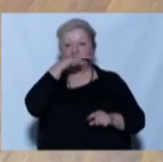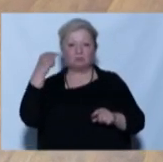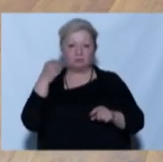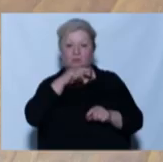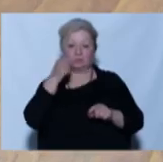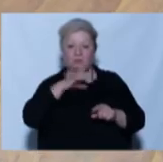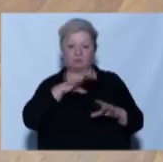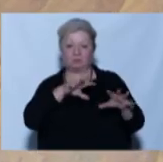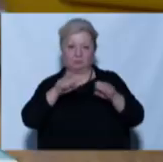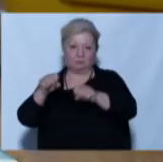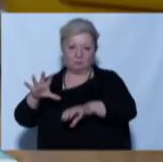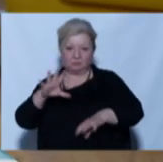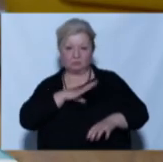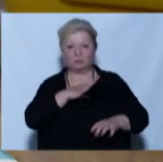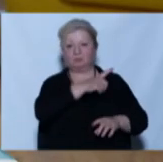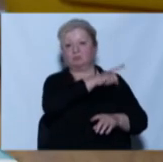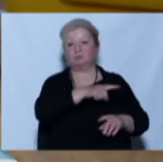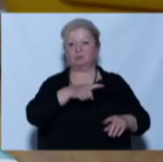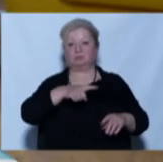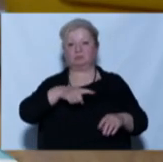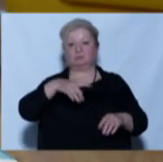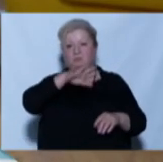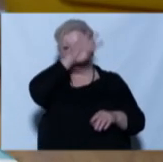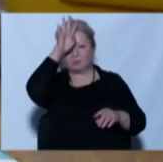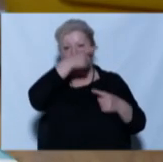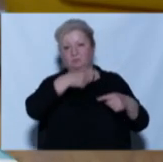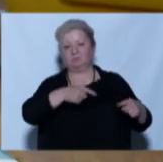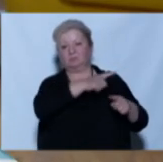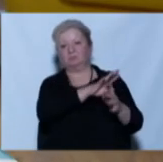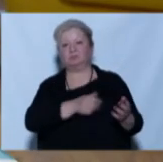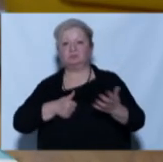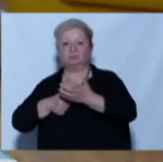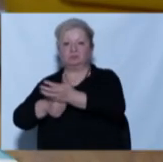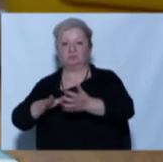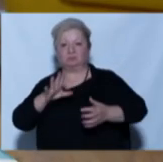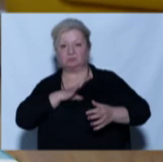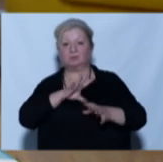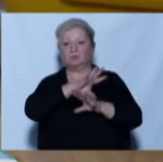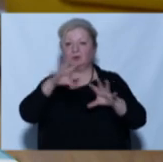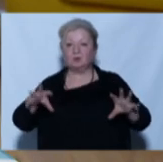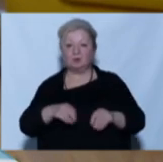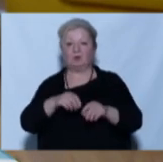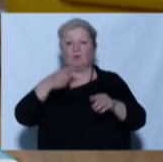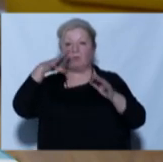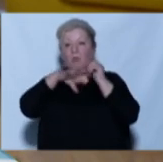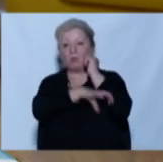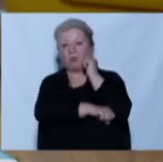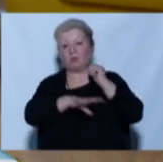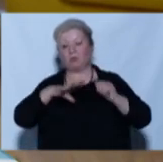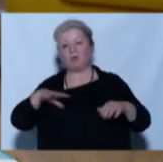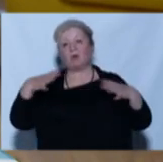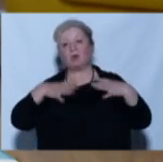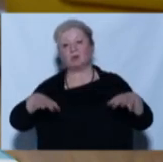აღიარებას შეუწყო ხელი, რის შემდეგაც სამხრეთ კავკასია ფაქტიურად აღმოჩნდა რუსეთის შემადგენლობაში. გარეთ დარჩენილი იყო